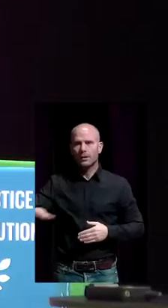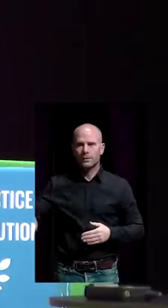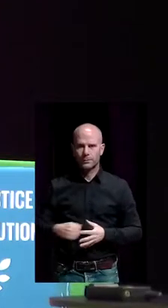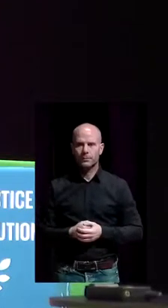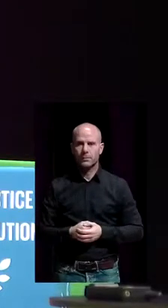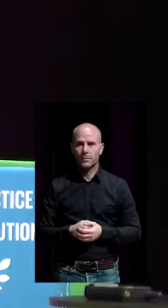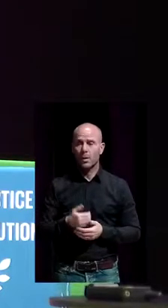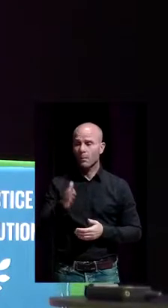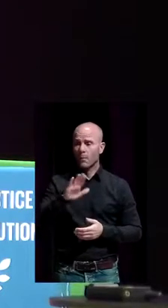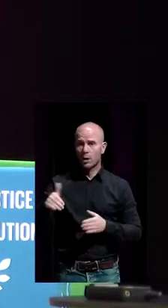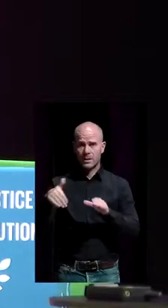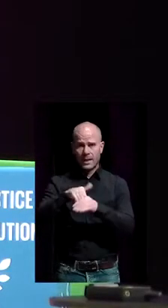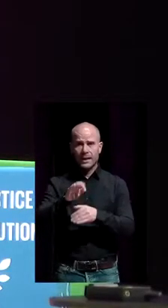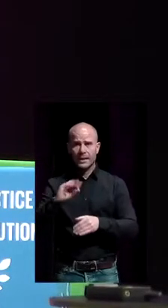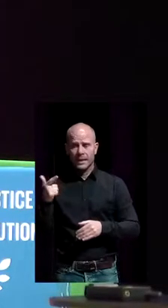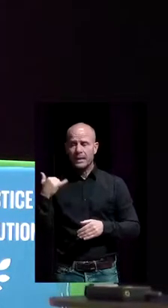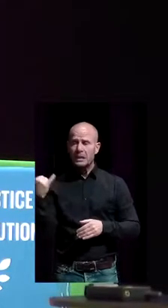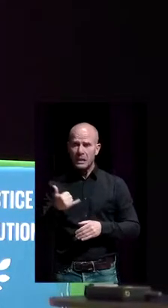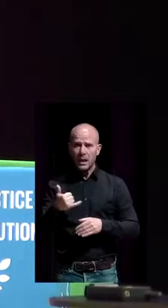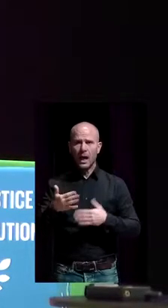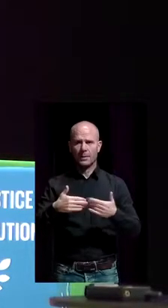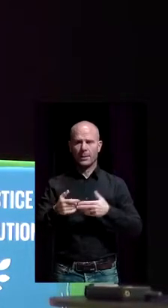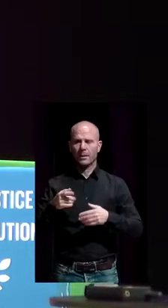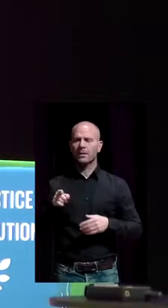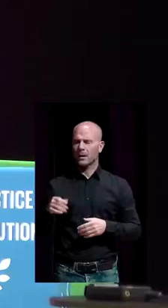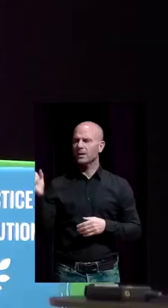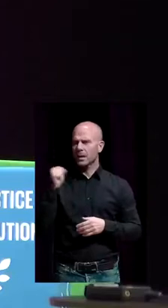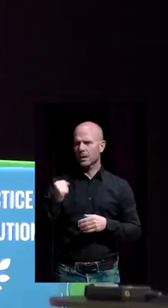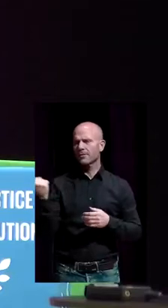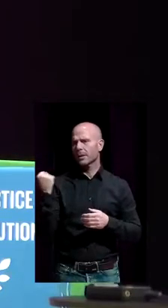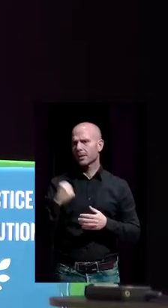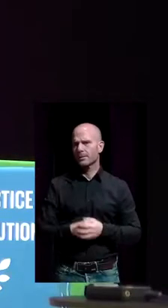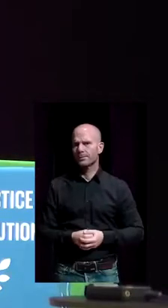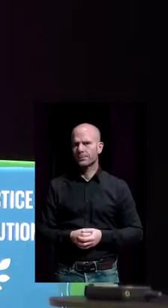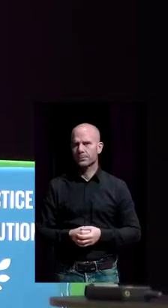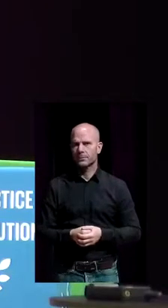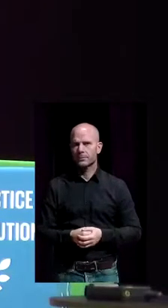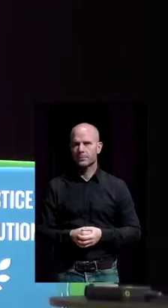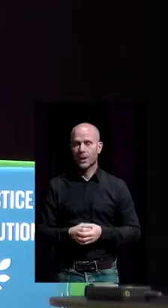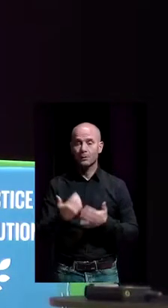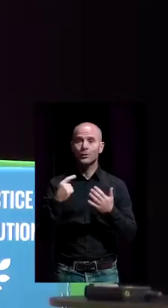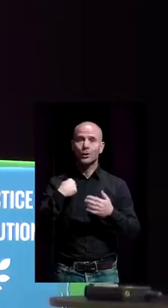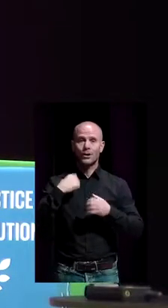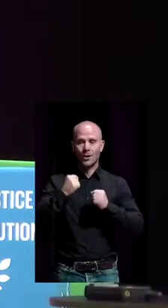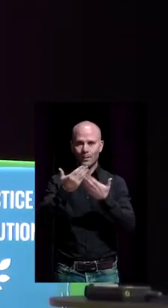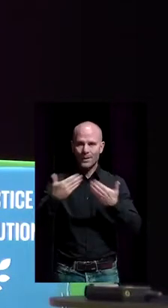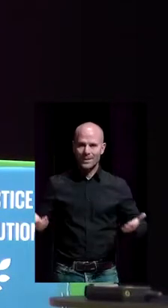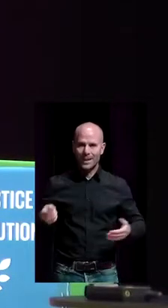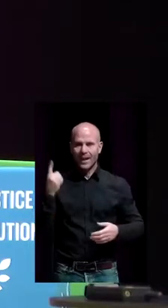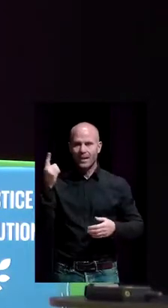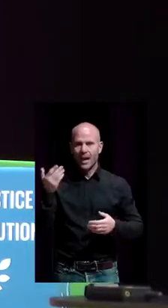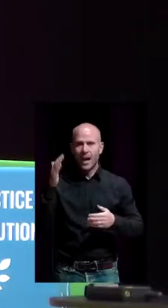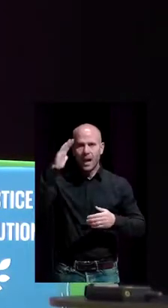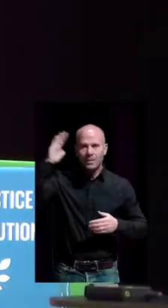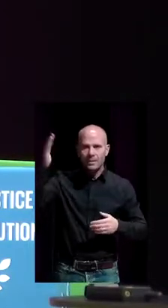Och barnens delaktighet i detta arbete är jätteviktig. Nu har jag äran att presentera en hälsning från